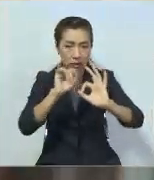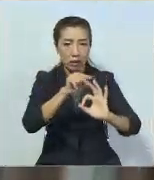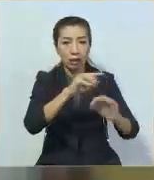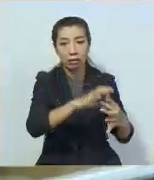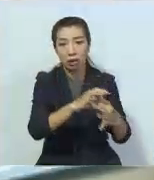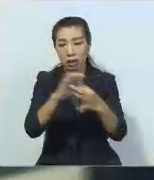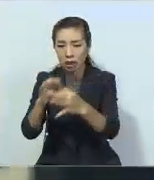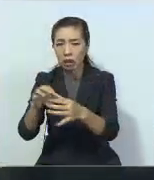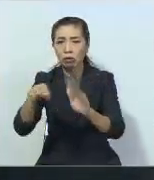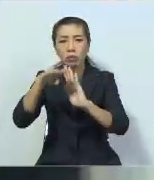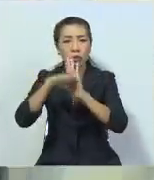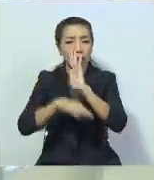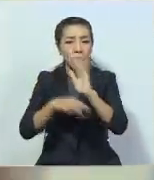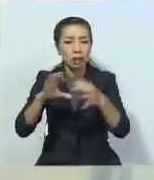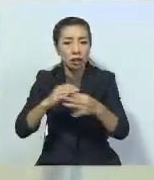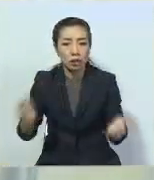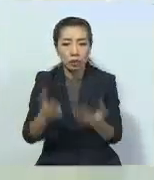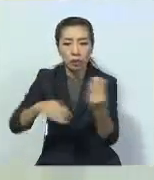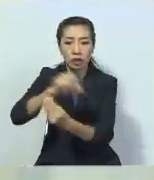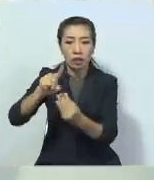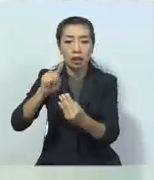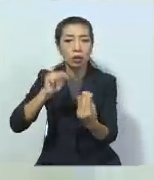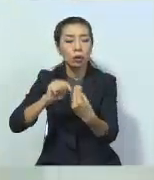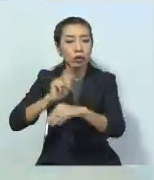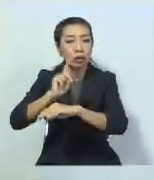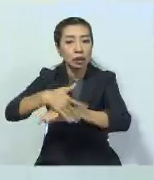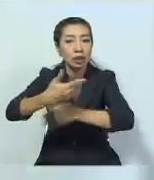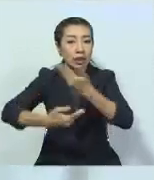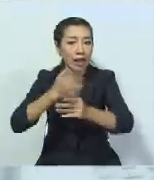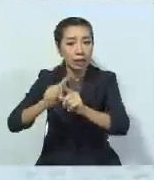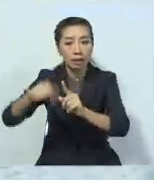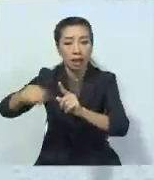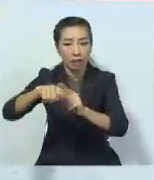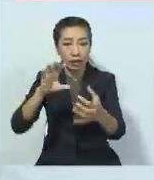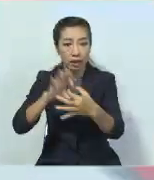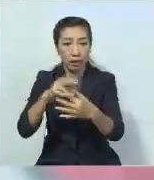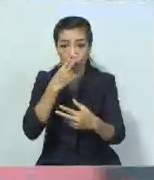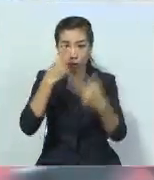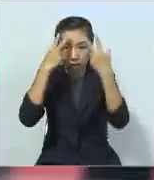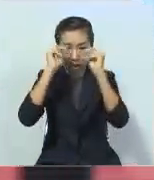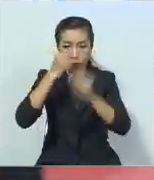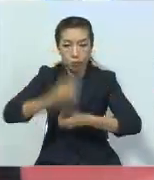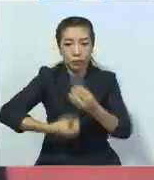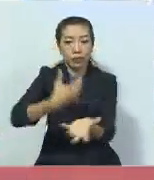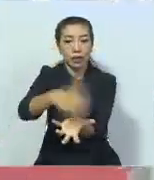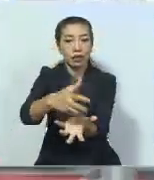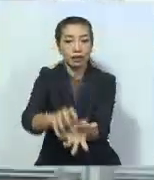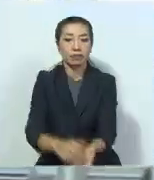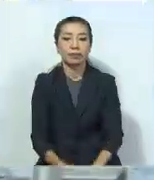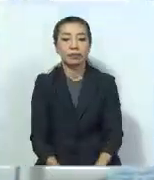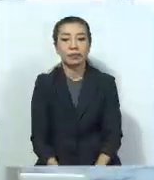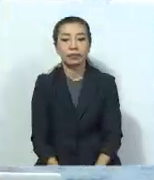พ่วงกับประเด็นวาระเกี่ยวกับการส่งเสริมเศรษฐกิจดิจิทัลของเอเปกด้วยนะครับเดี๋ยวฟังเสียงท่านนายกบางช่วงบางตอนกันดู